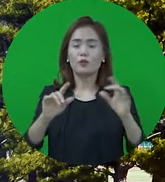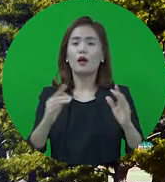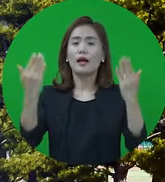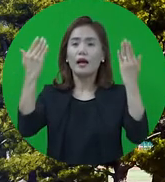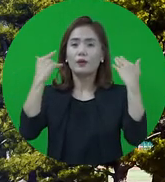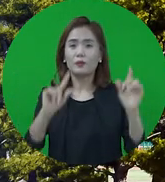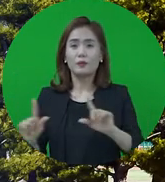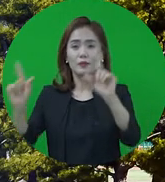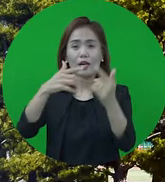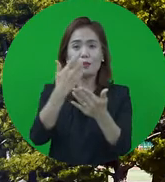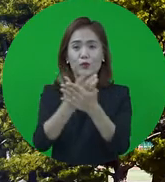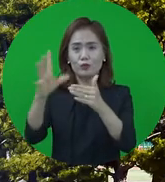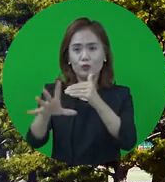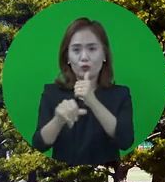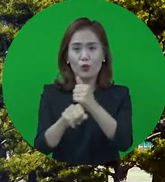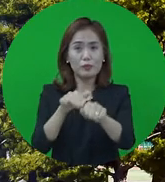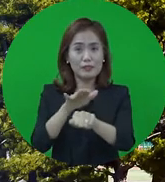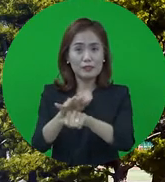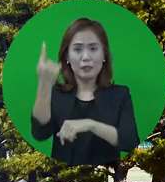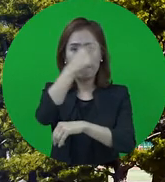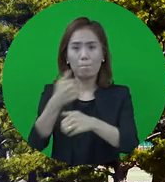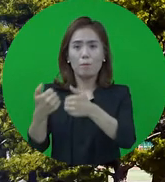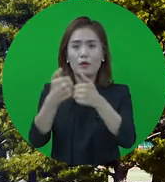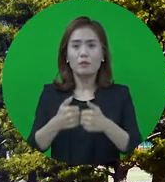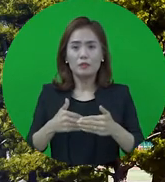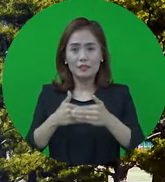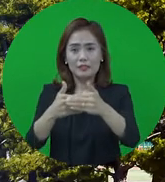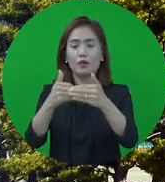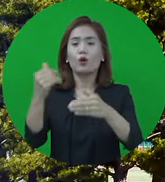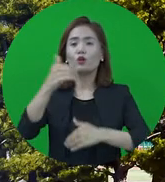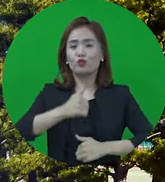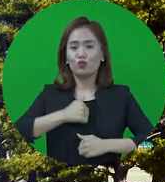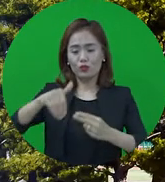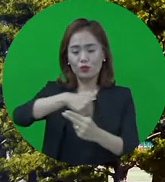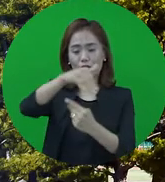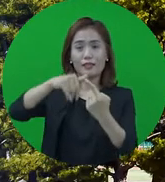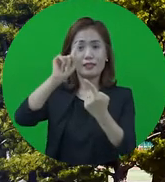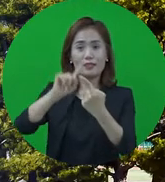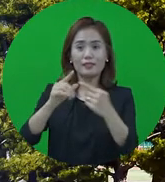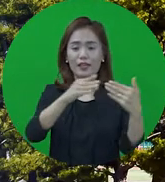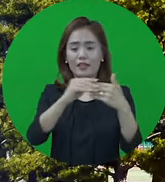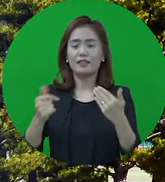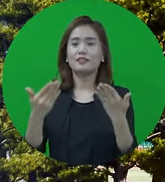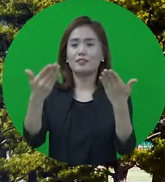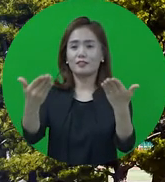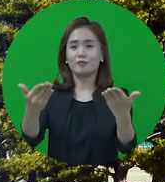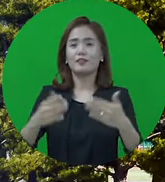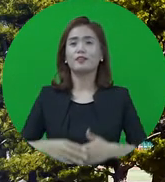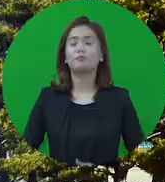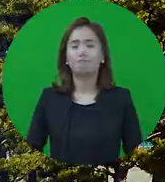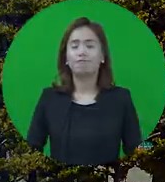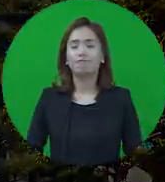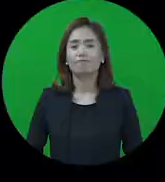수시모집 학생부 종합전형 면접평가 진행과정과 유의사항에 대해 안내해드리겠습니다.